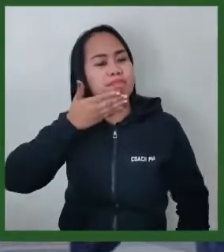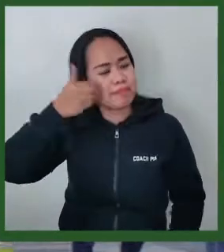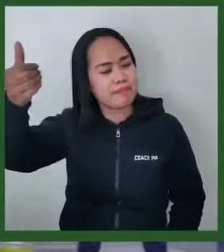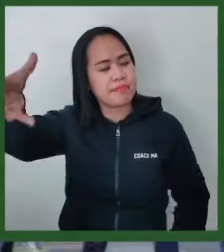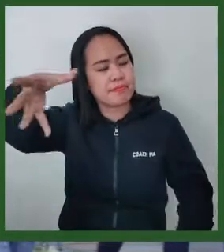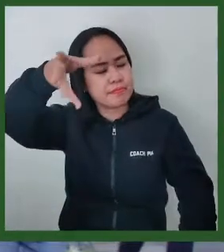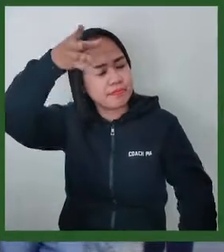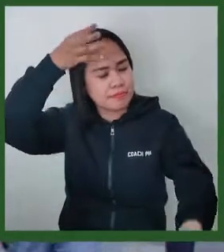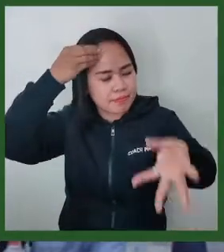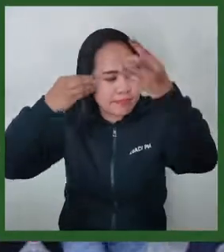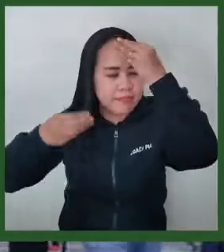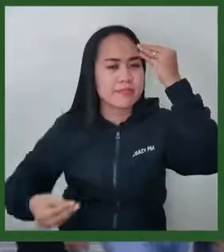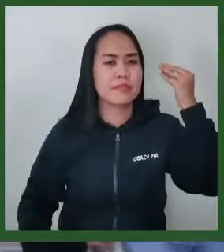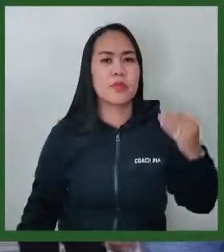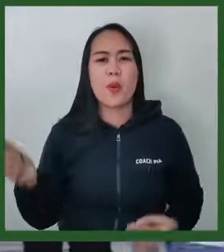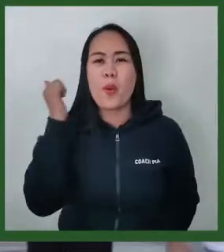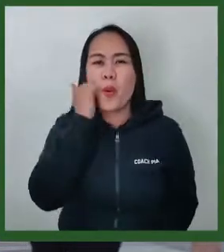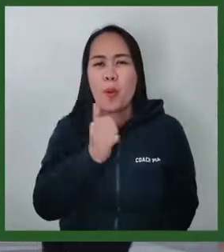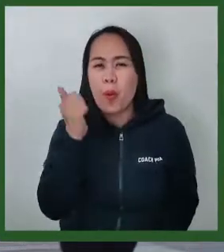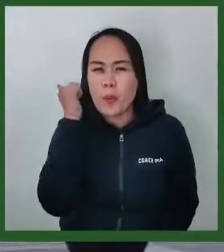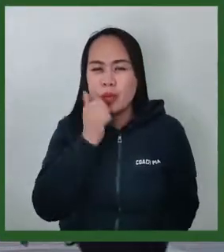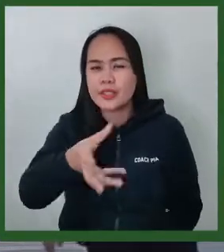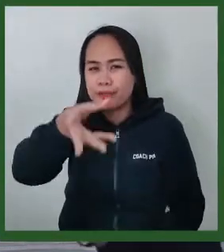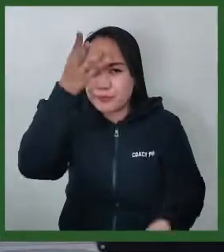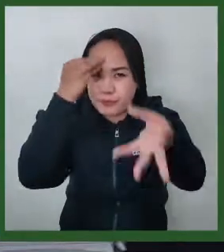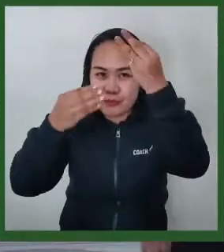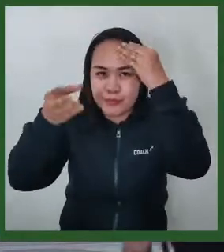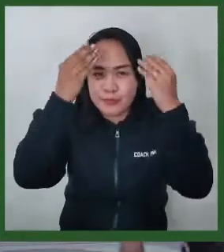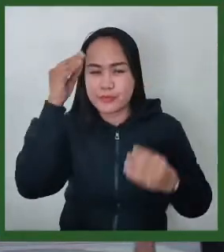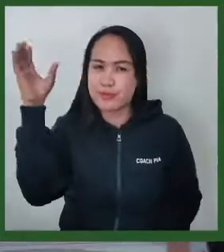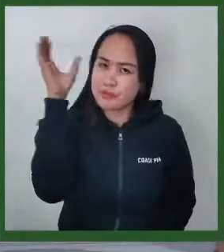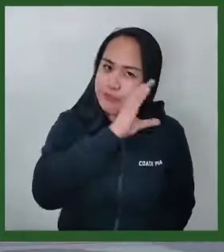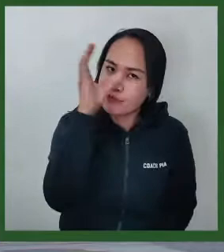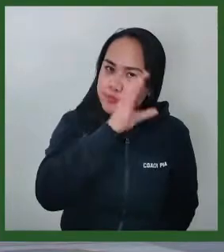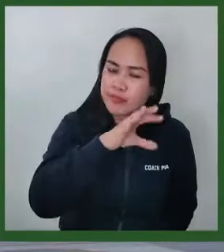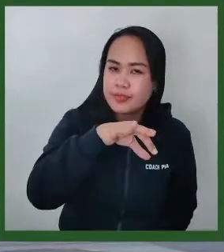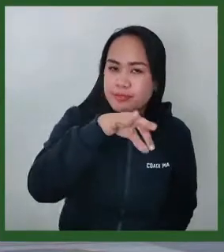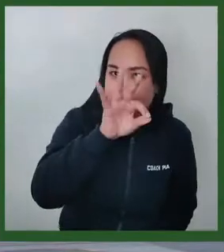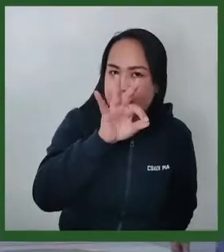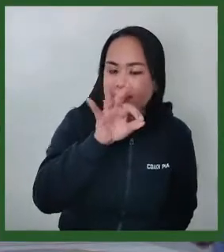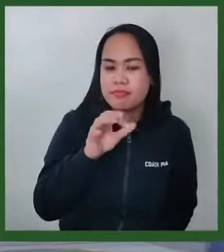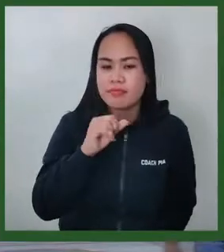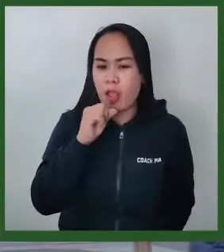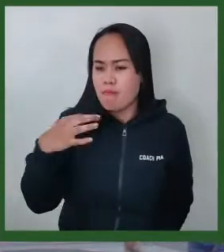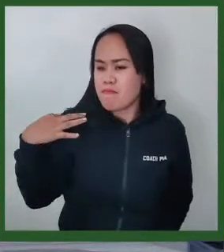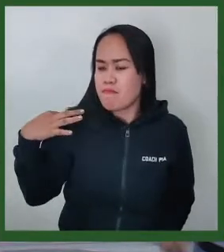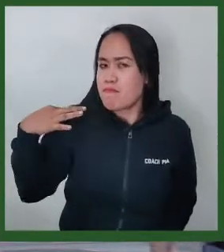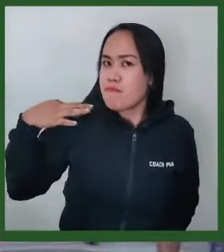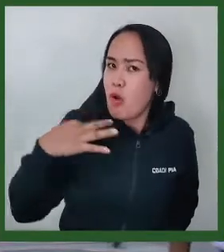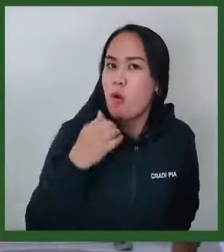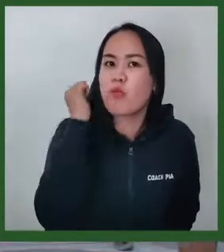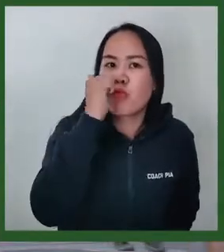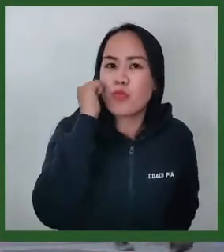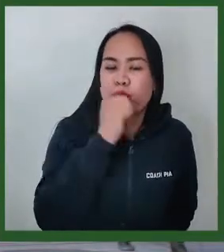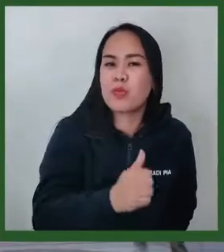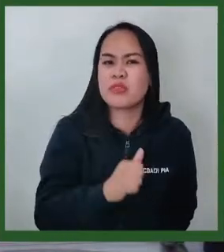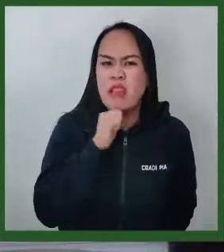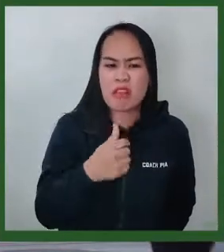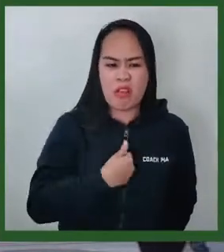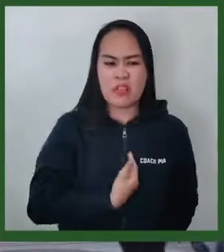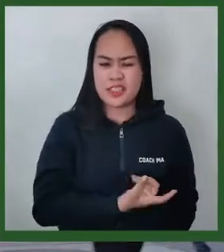bagay ay ang impormasyon ay darating sa atin. Kailangan din na magkusa din tayo kahit papano na